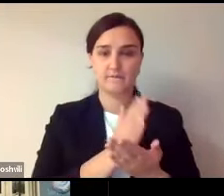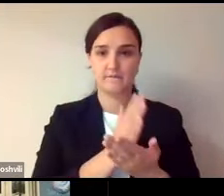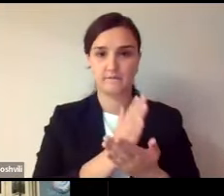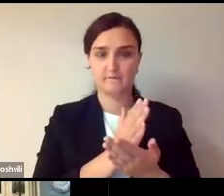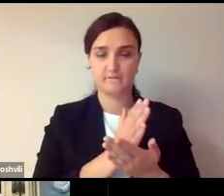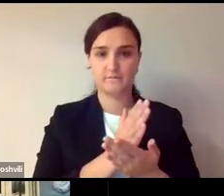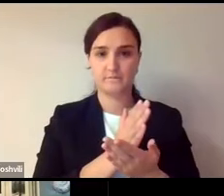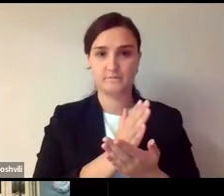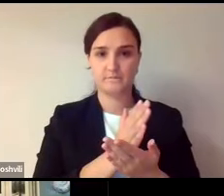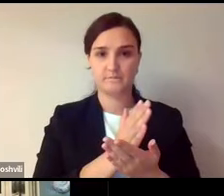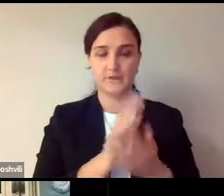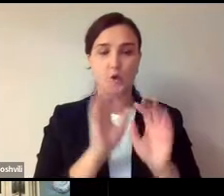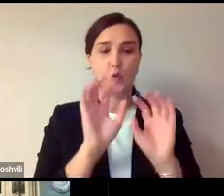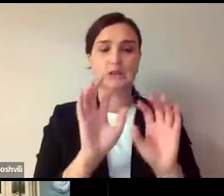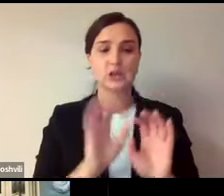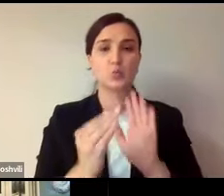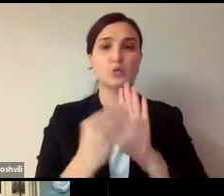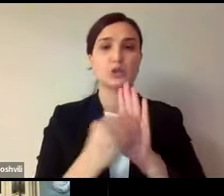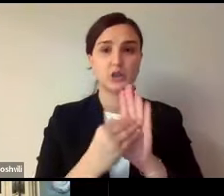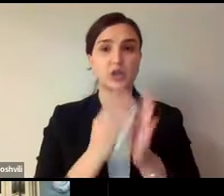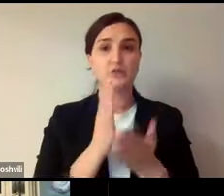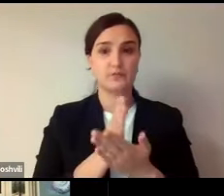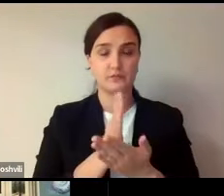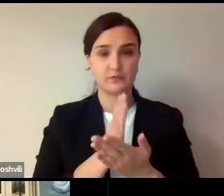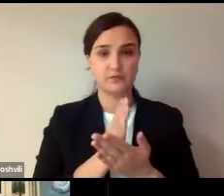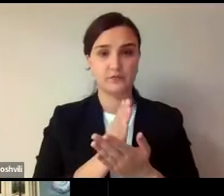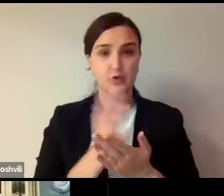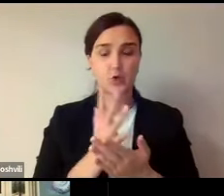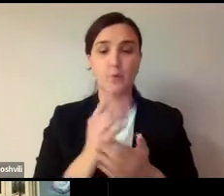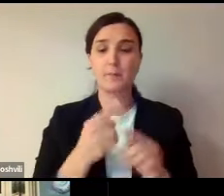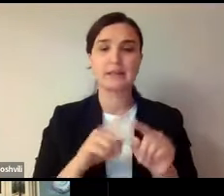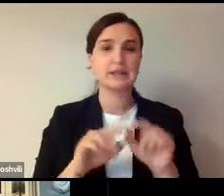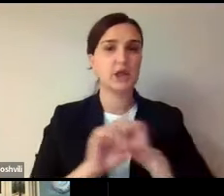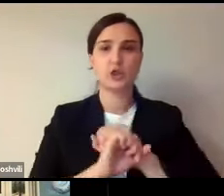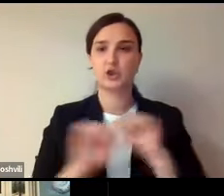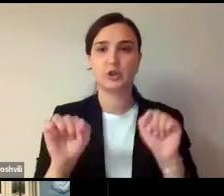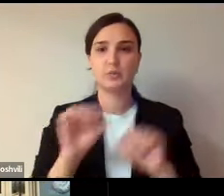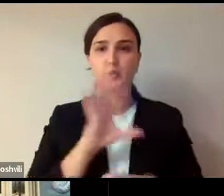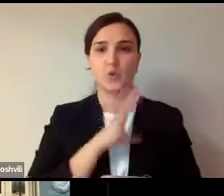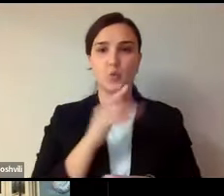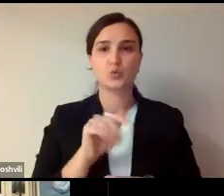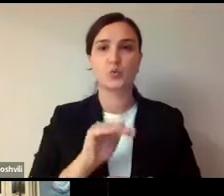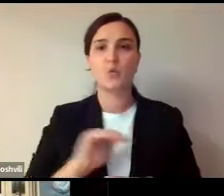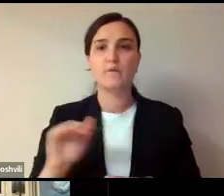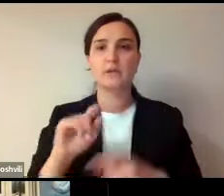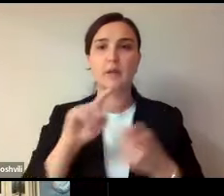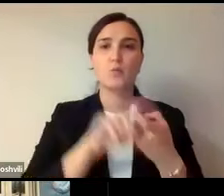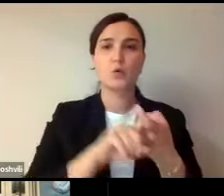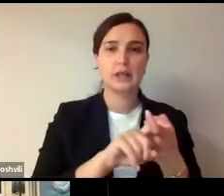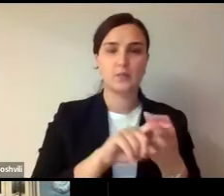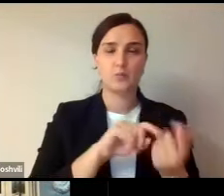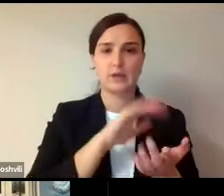სწრაფვით კონსტიტუციაშიც ეს ვიწერია, რომელიც არ შეიძლება იყოს აპრიორი დამოკიდებული